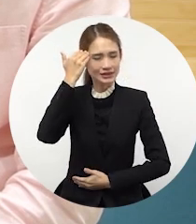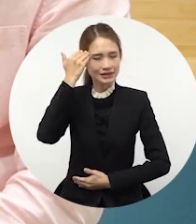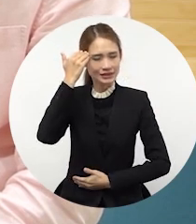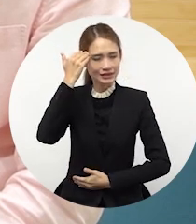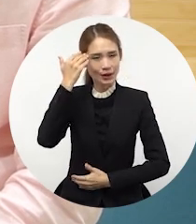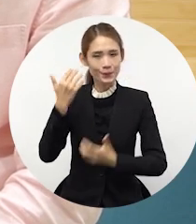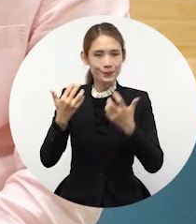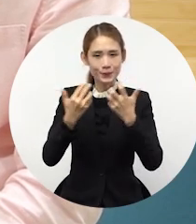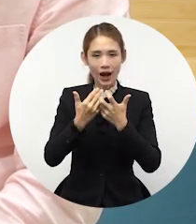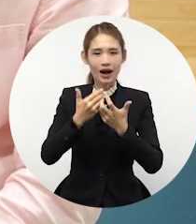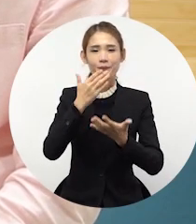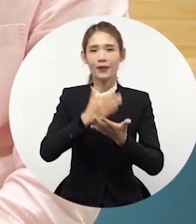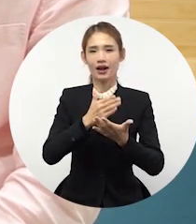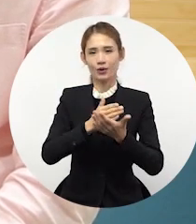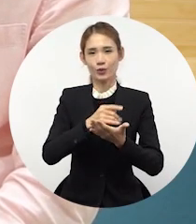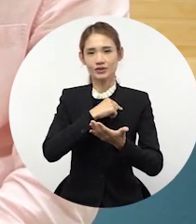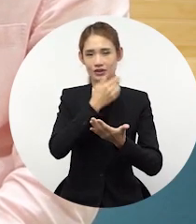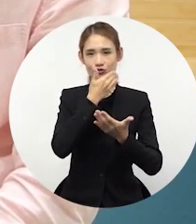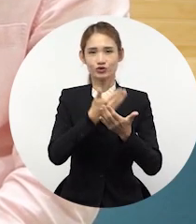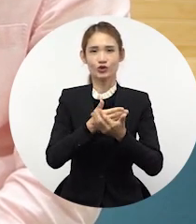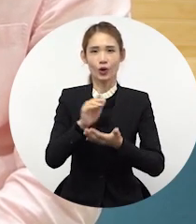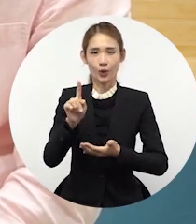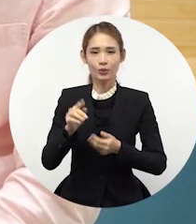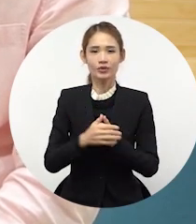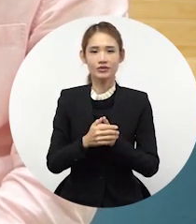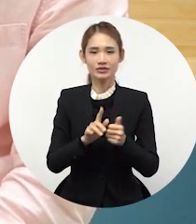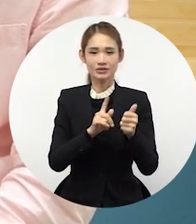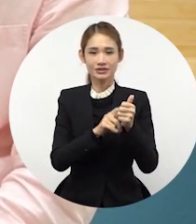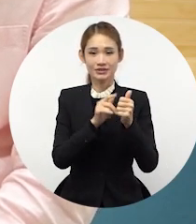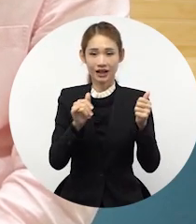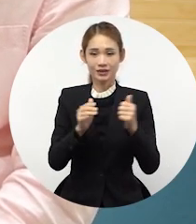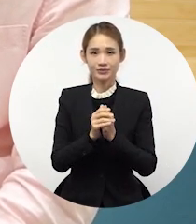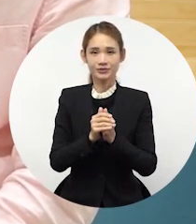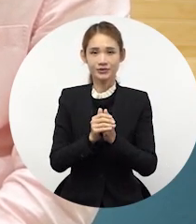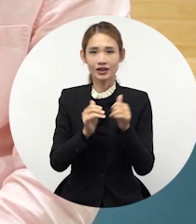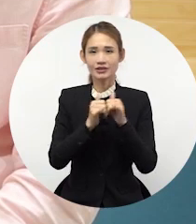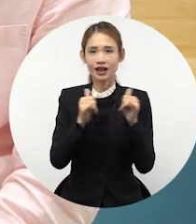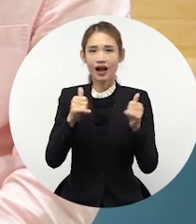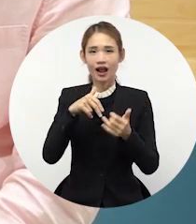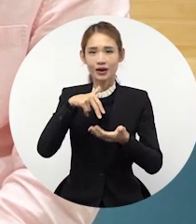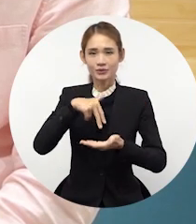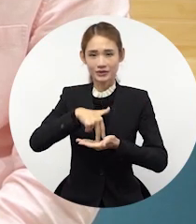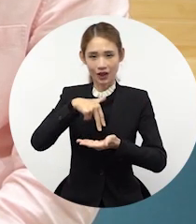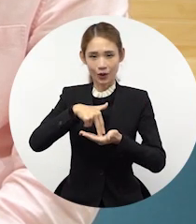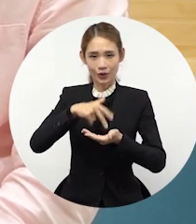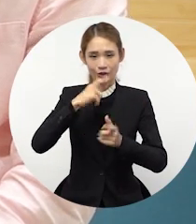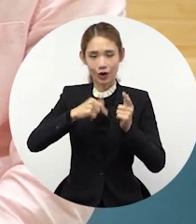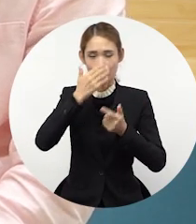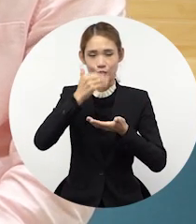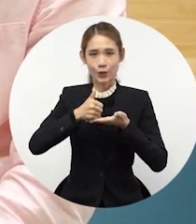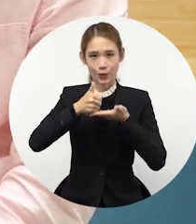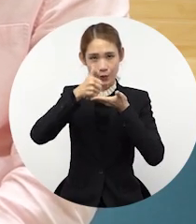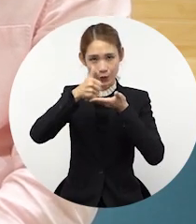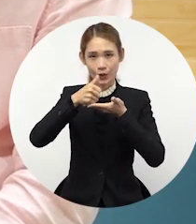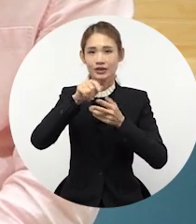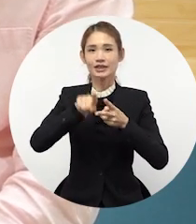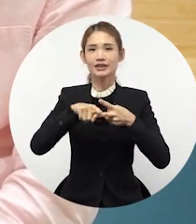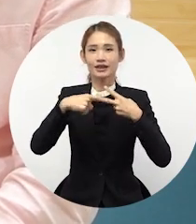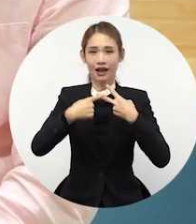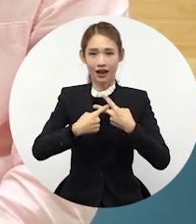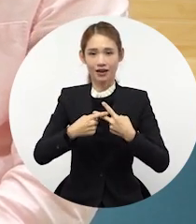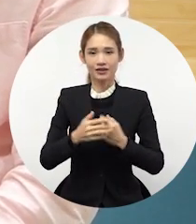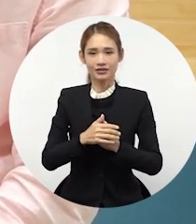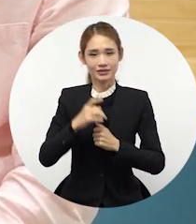그러한 모든 지식을 아는 것보다 가장 중요한 거는 그 사람을 사람으로 사람으로서 존중하고